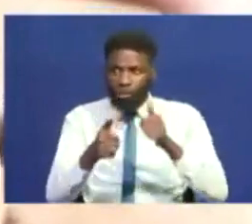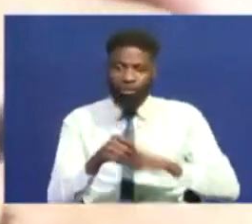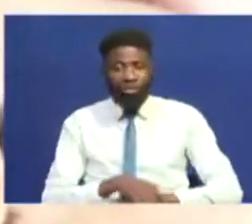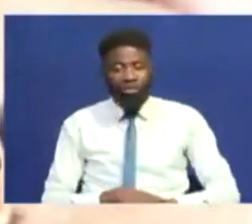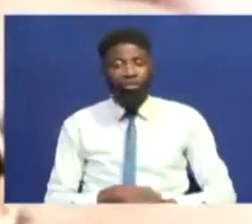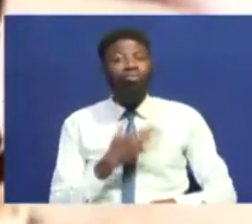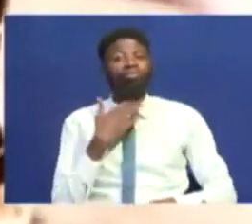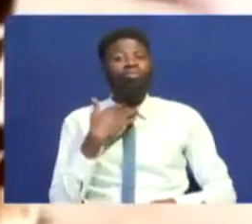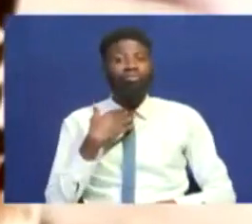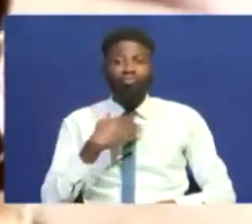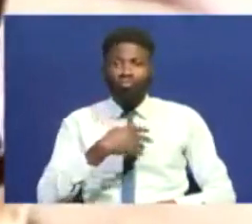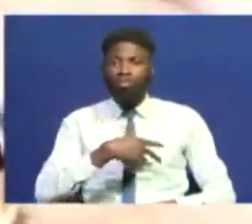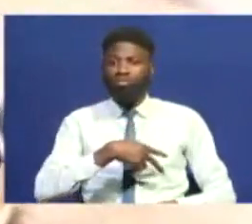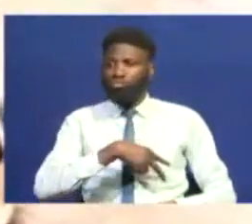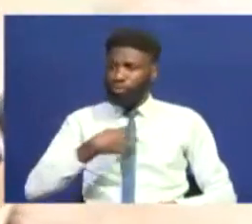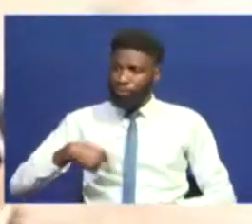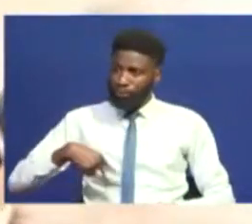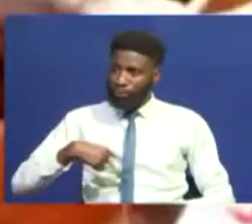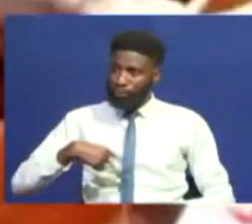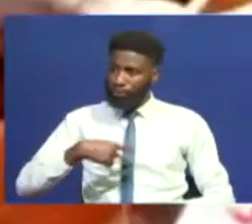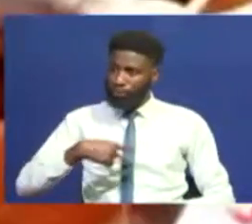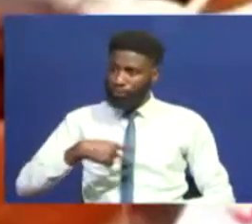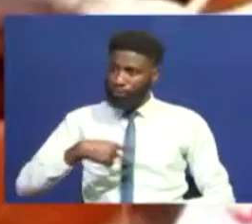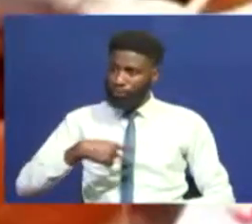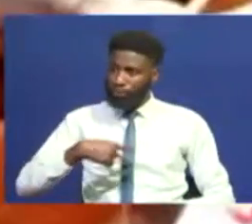ya wait na zebra